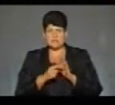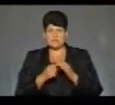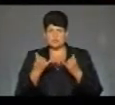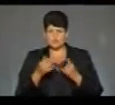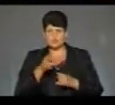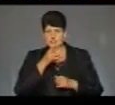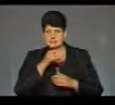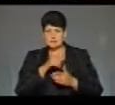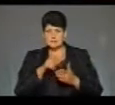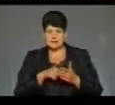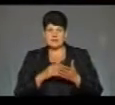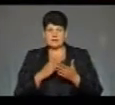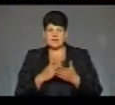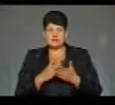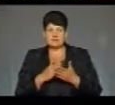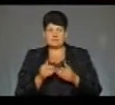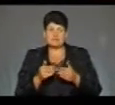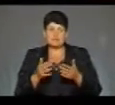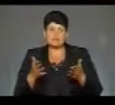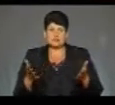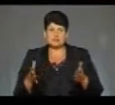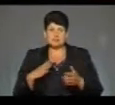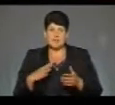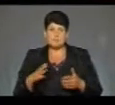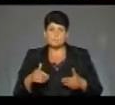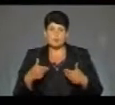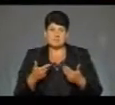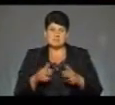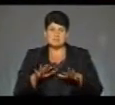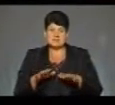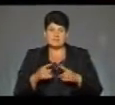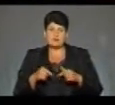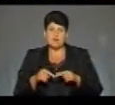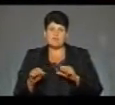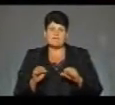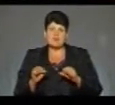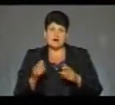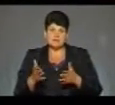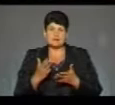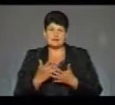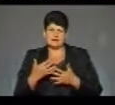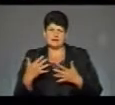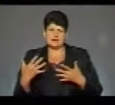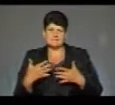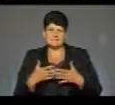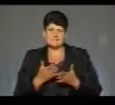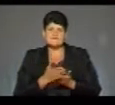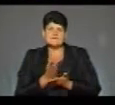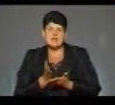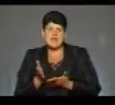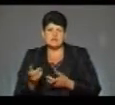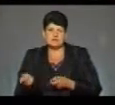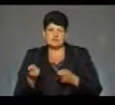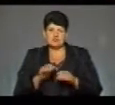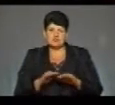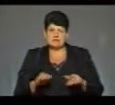час питання є відкрите. Ми чекаємо пропозиції від місцевих органів влади. Є декілька варіантів щодо довозу дітей